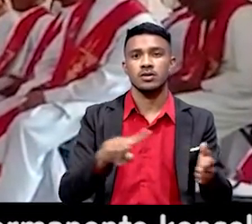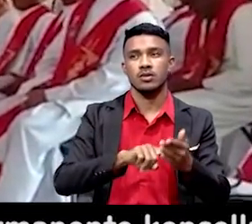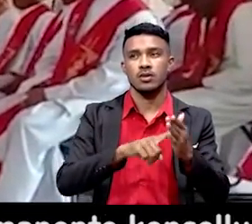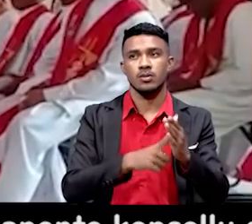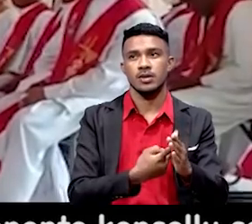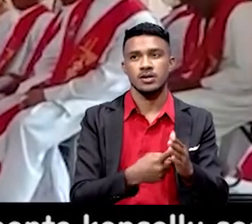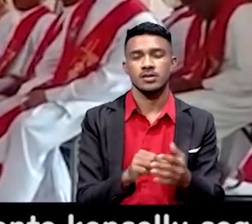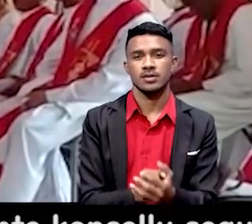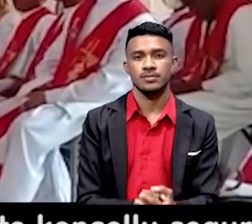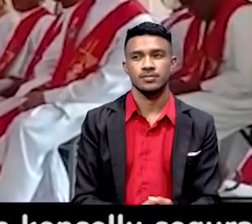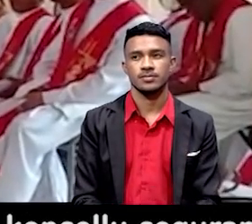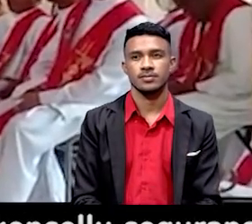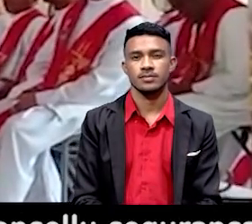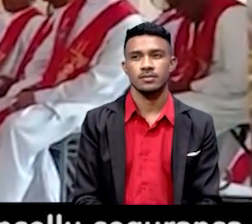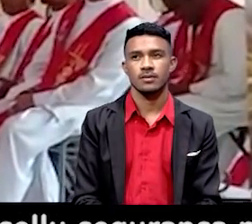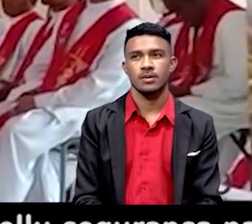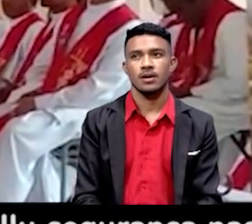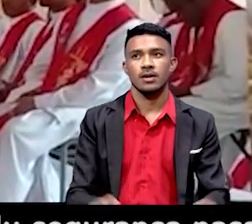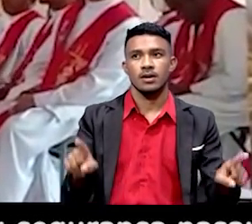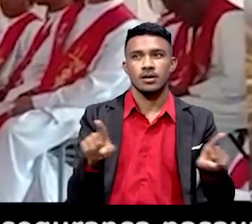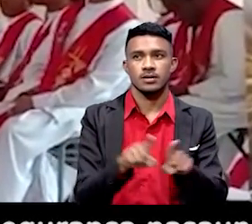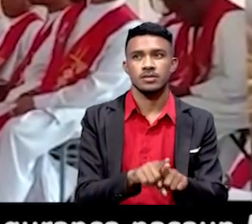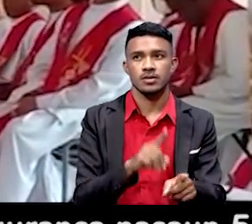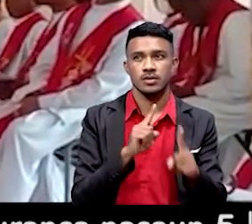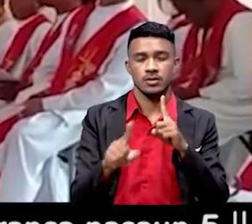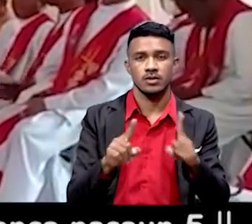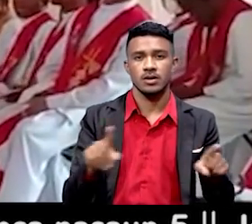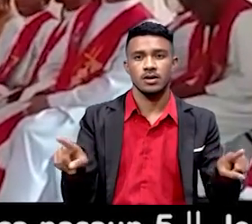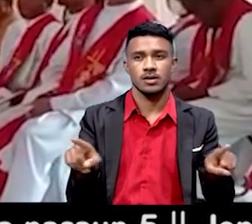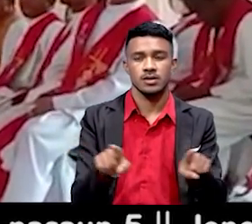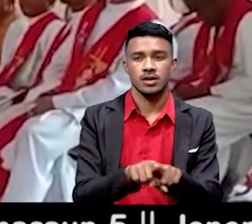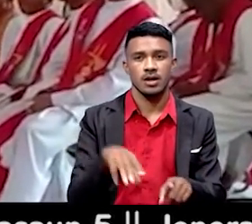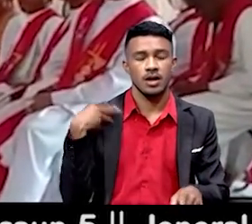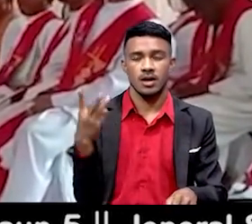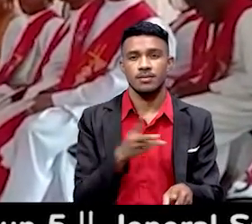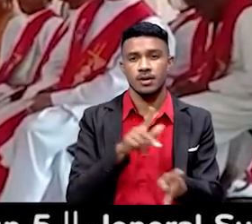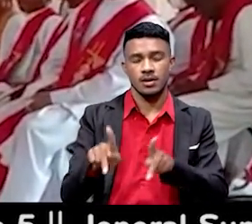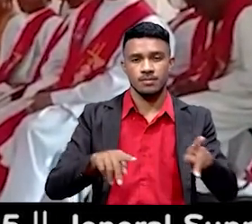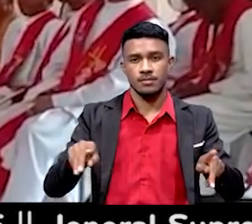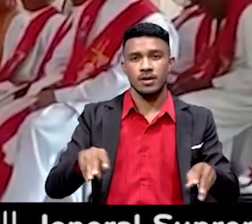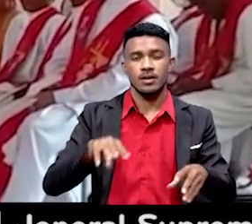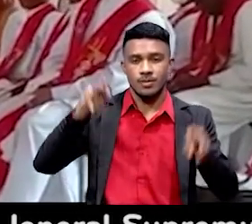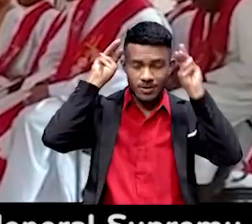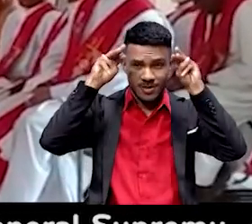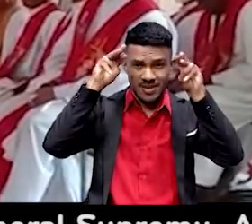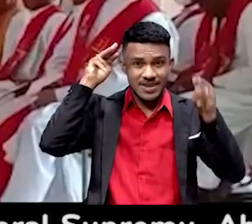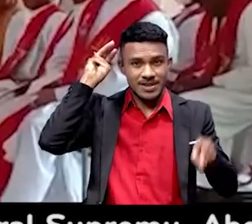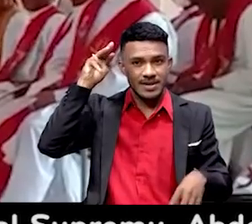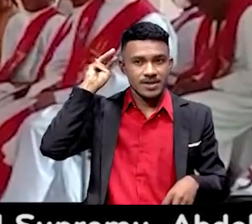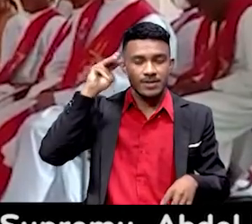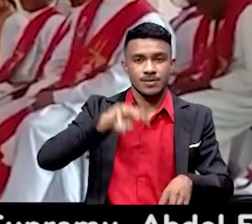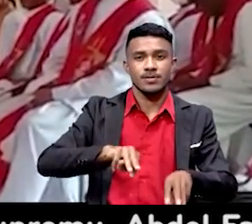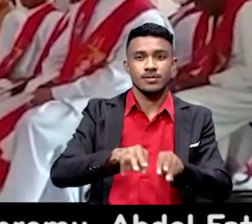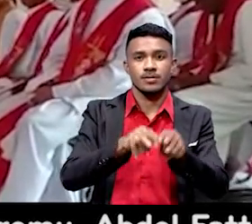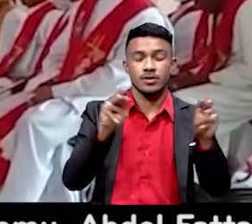semua. Saya suka dengan dia dengan kamu disuai di berbagai plastik. Dia